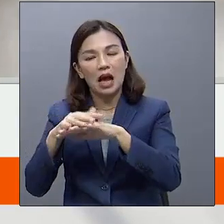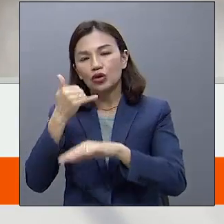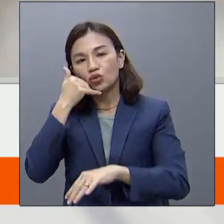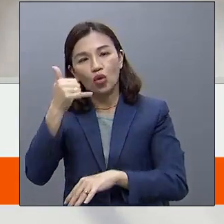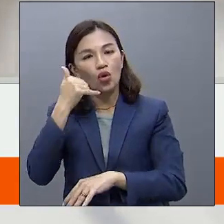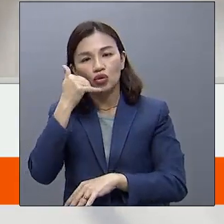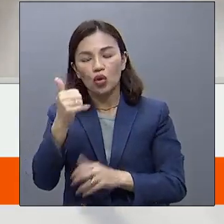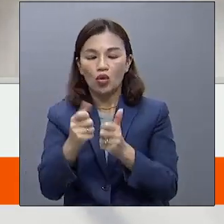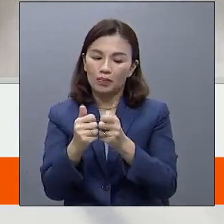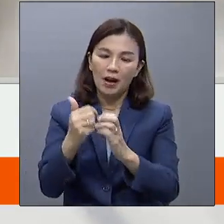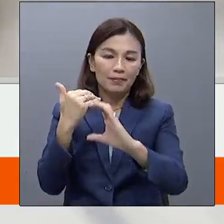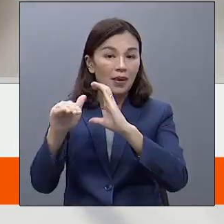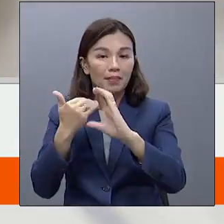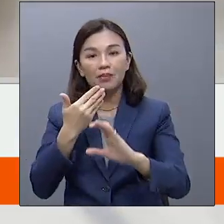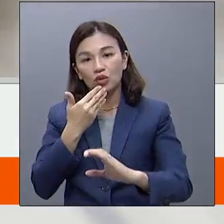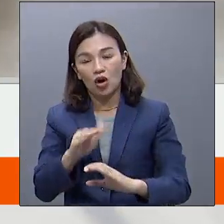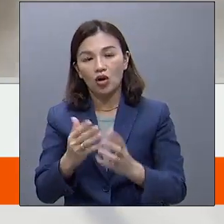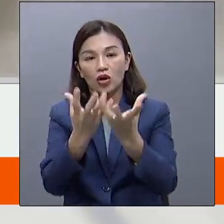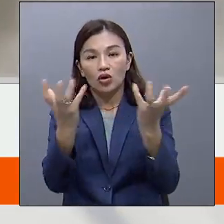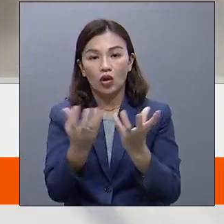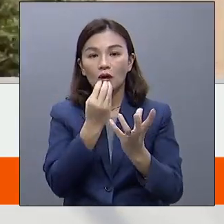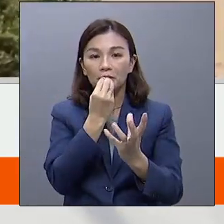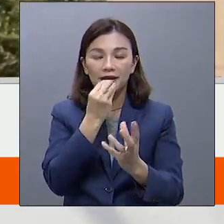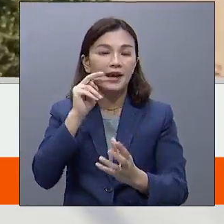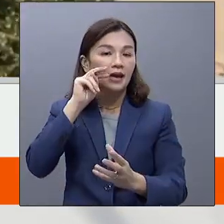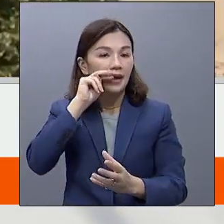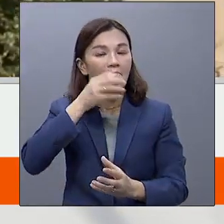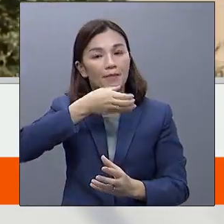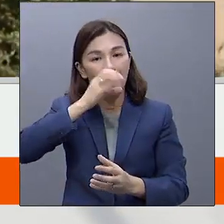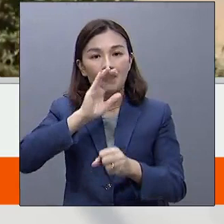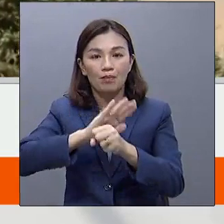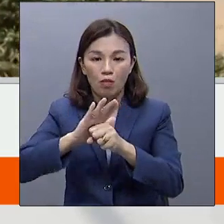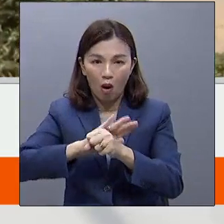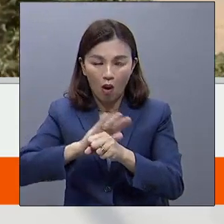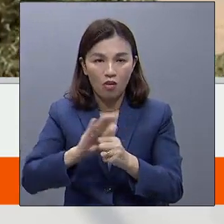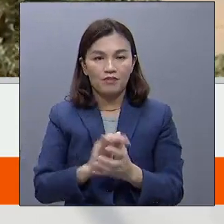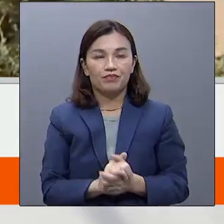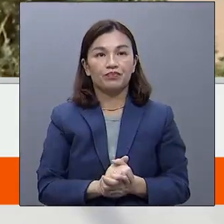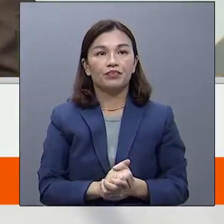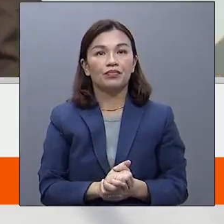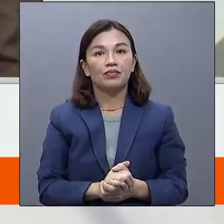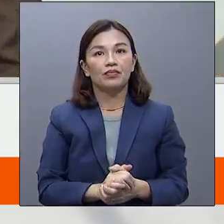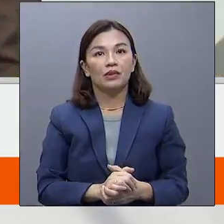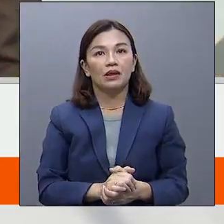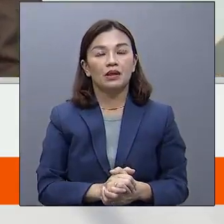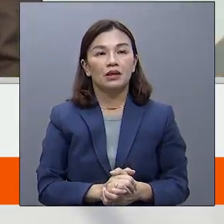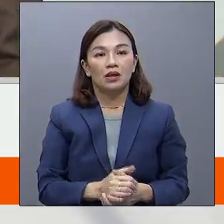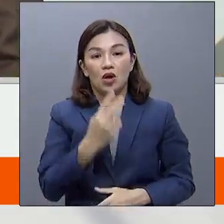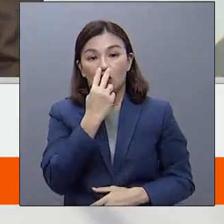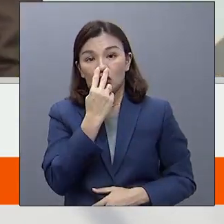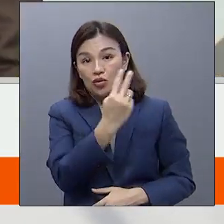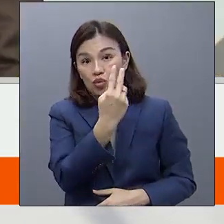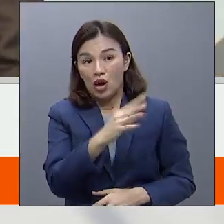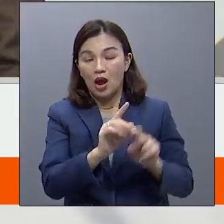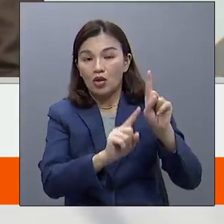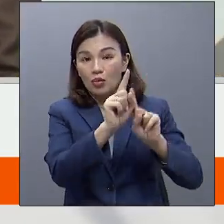เพื่อให้มีอาหารน้ำอย่างเพียงพอสำหรับเด็กทุกคนครับท่านโทษประเมินเอาไว้ค่ะท่านผู้ประเมินเอาไว้ว่า